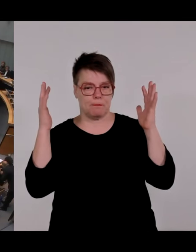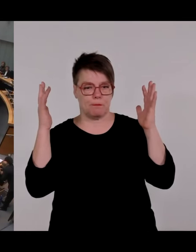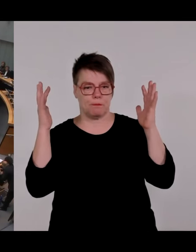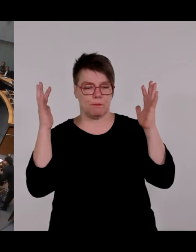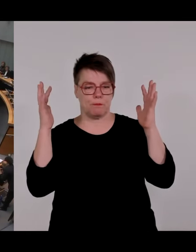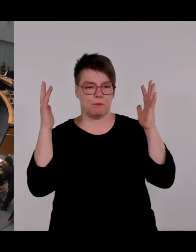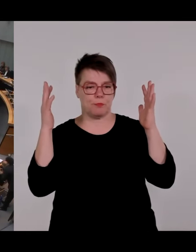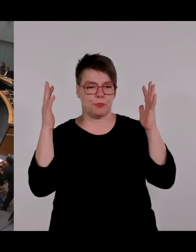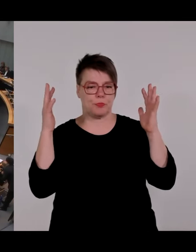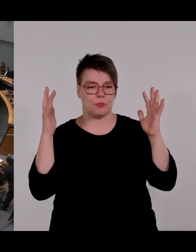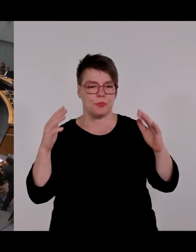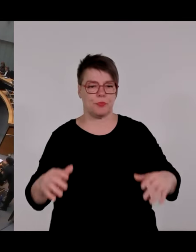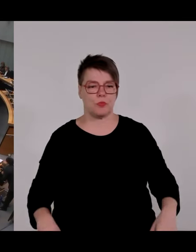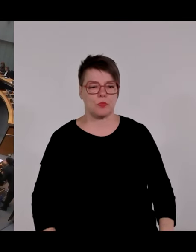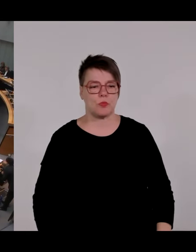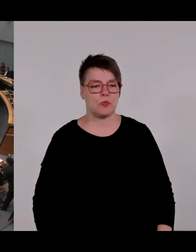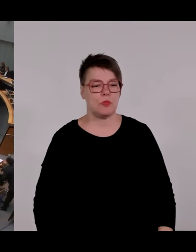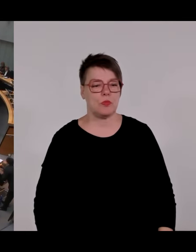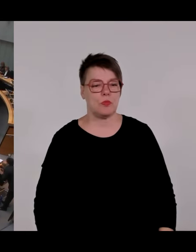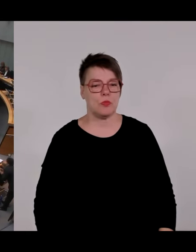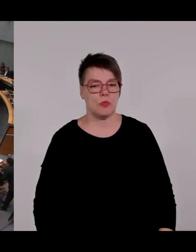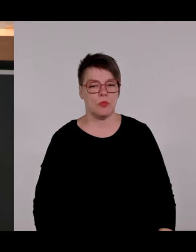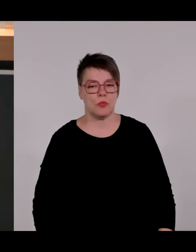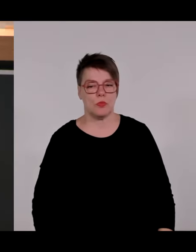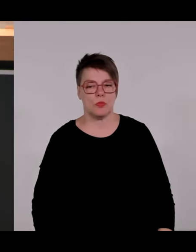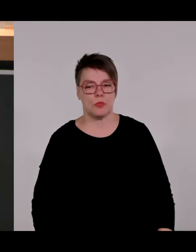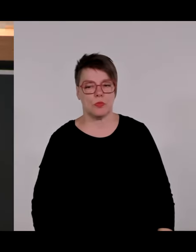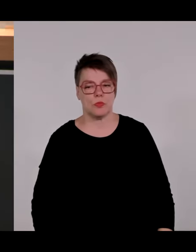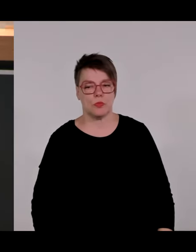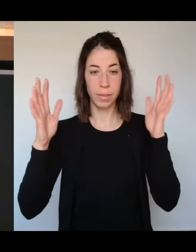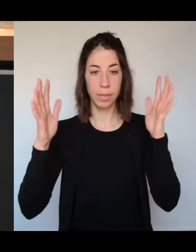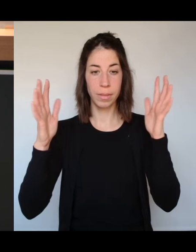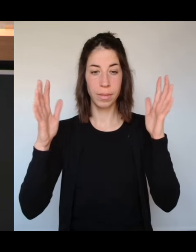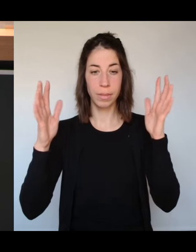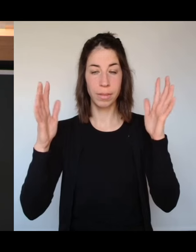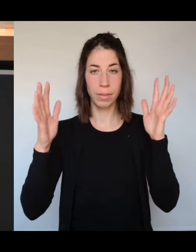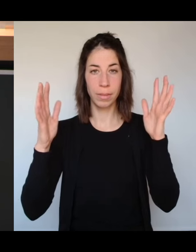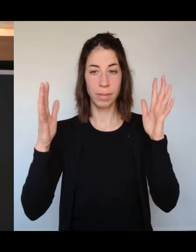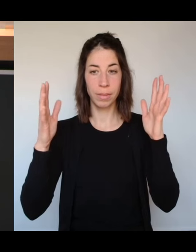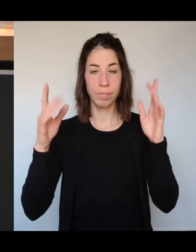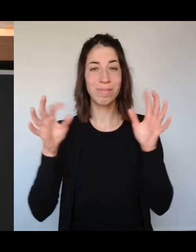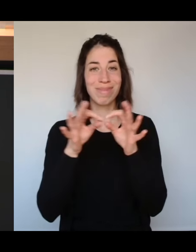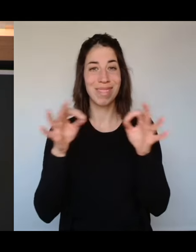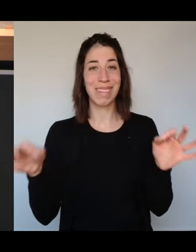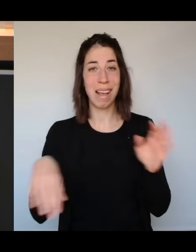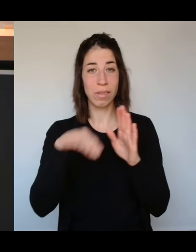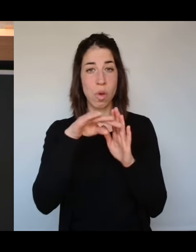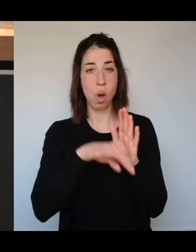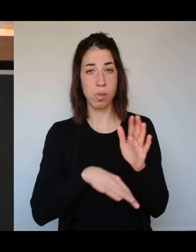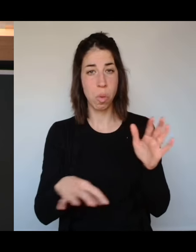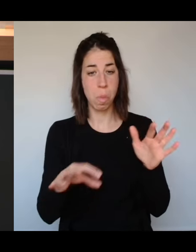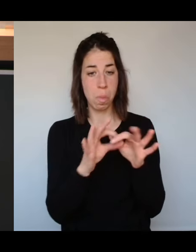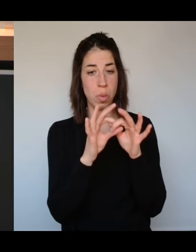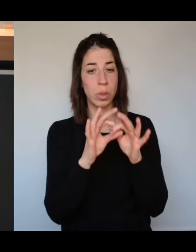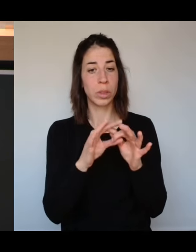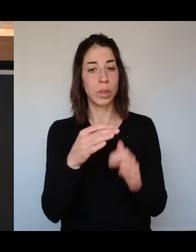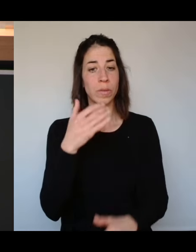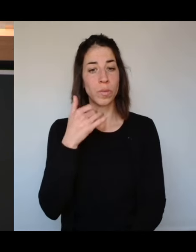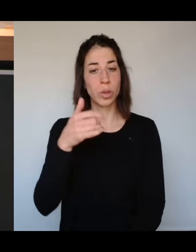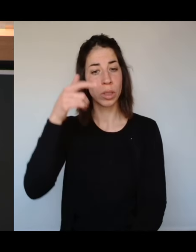Werte Frau Präsidentin, sehr geehrte Damen und Herren, wenn man so wie ich am Katzentisch